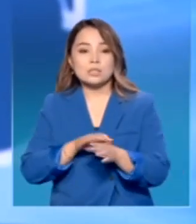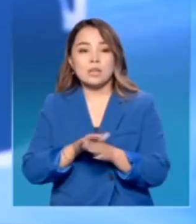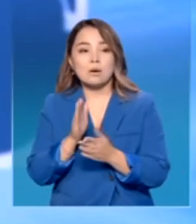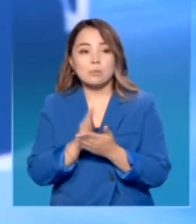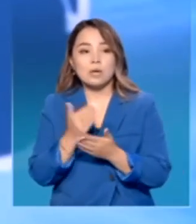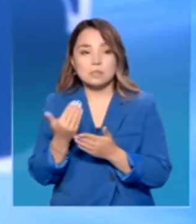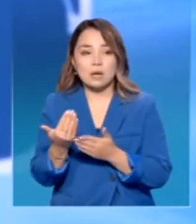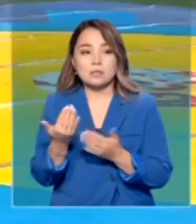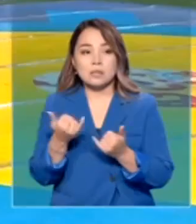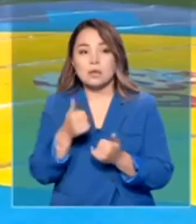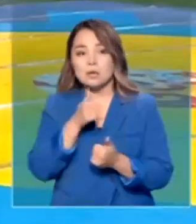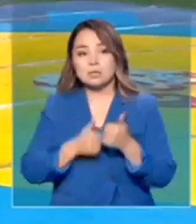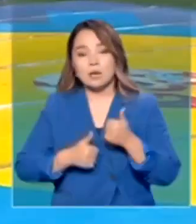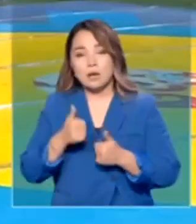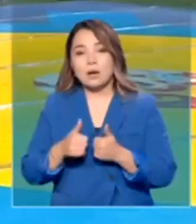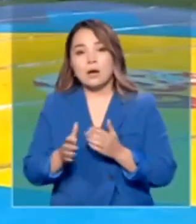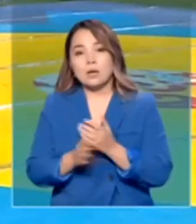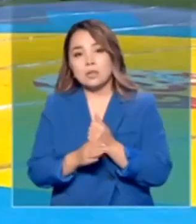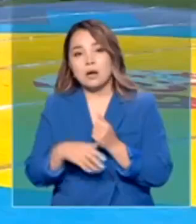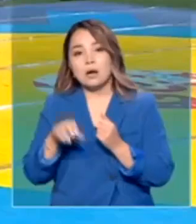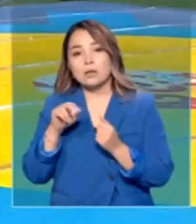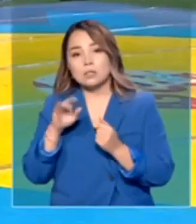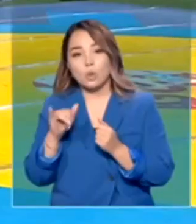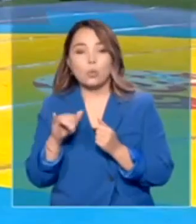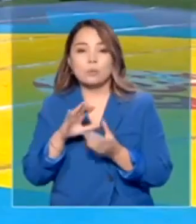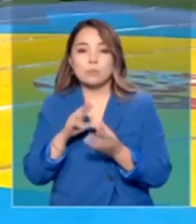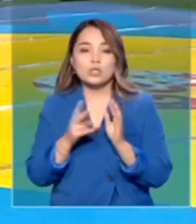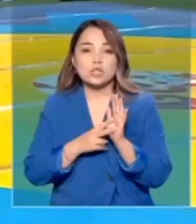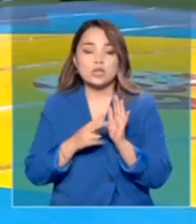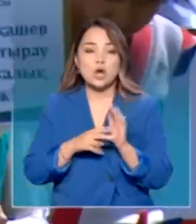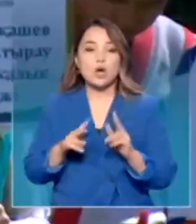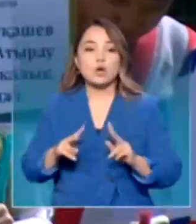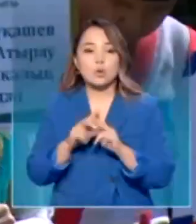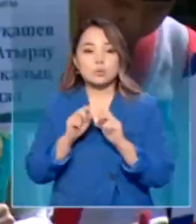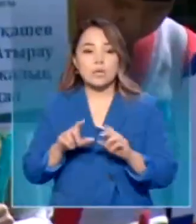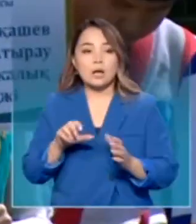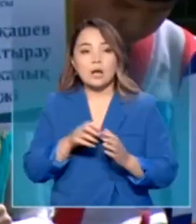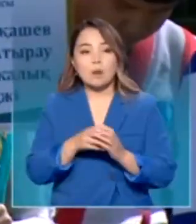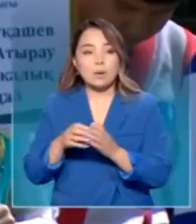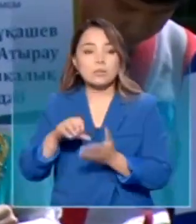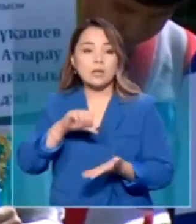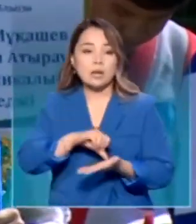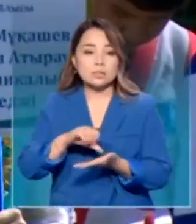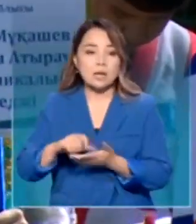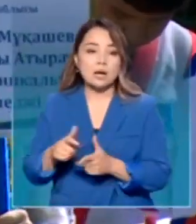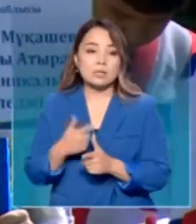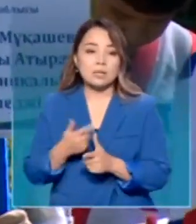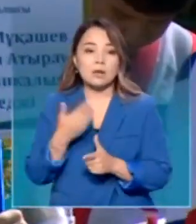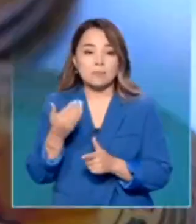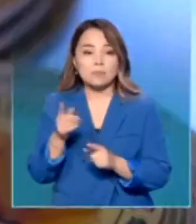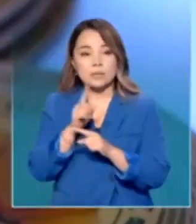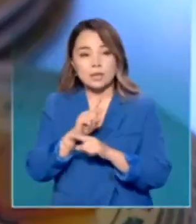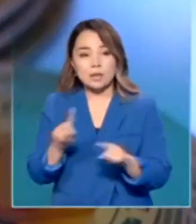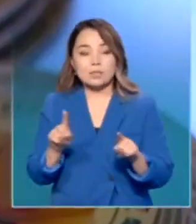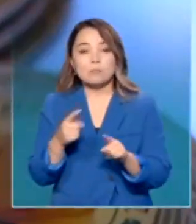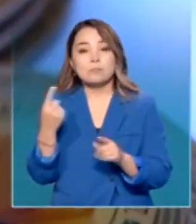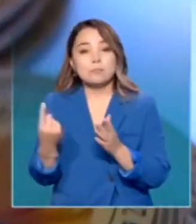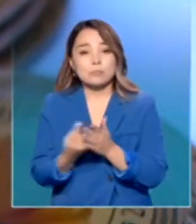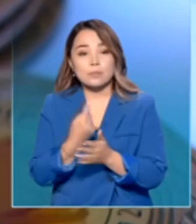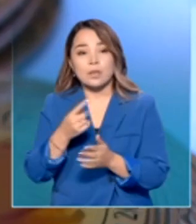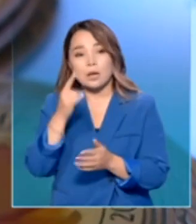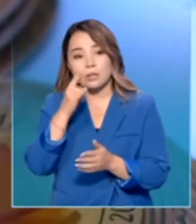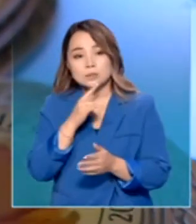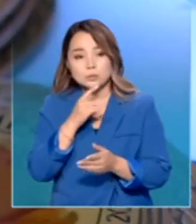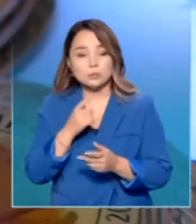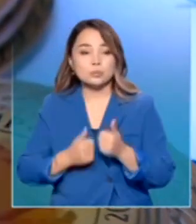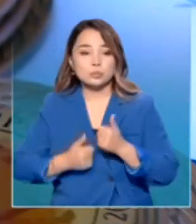сынға алыстағы Атырау мен Ақтаудан жалпы саны 7 колледж командалар қатысты. Аталмыш бәсекенің бір ерекшелігі алғашқы рет